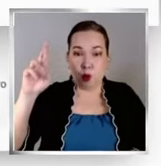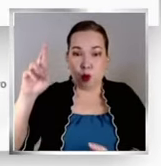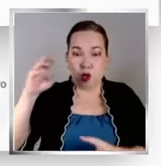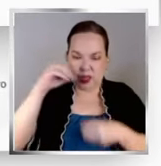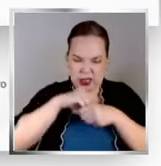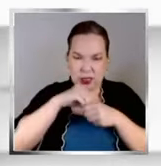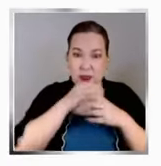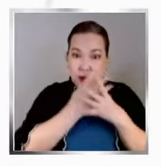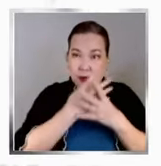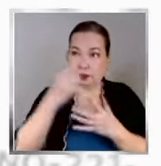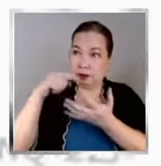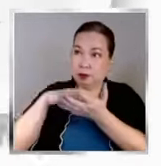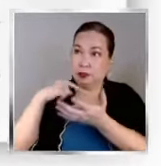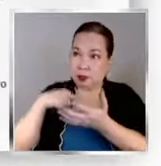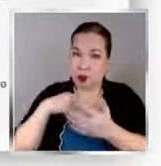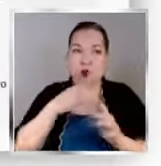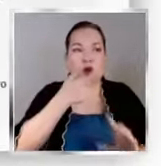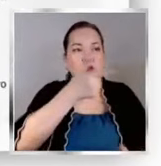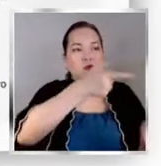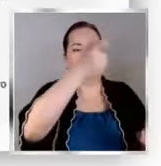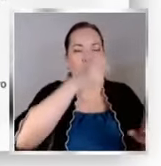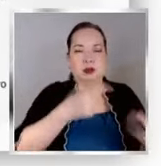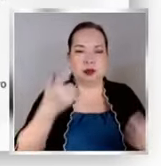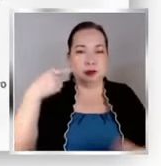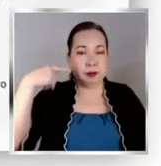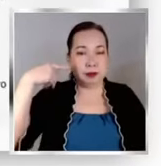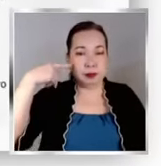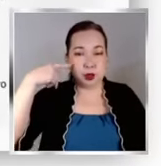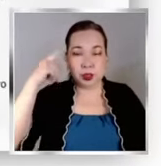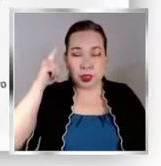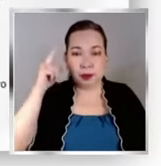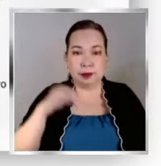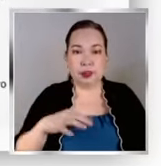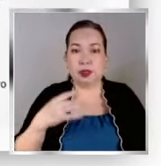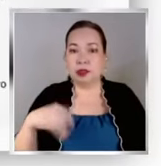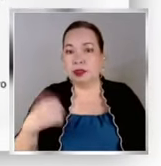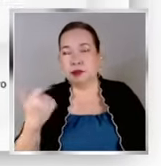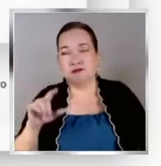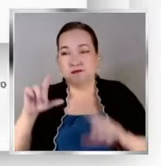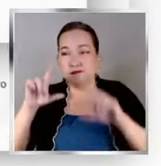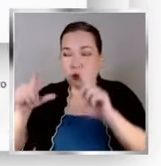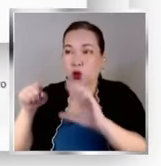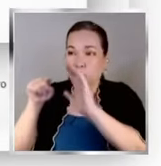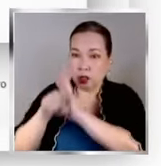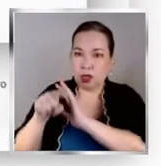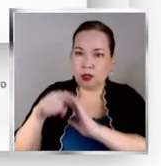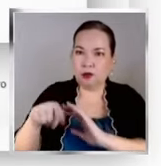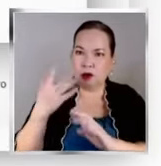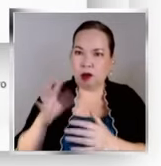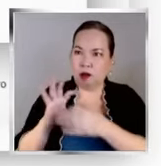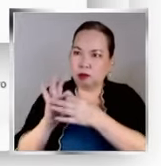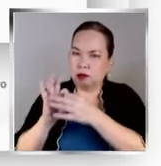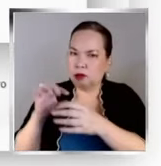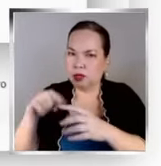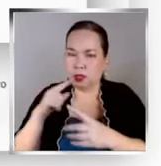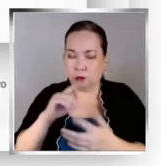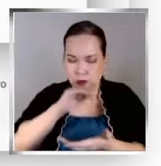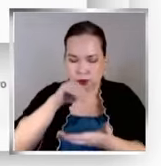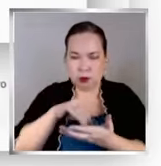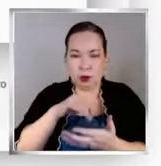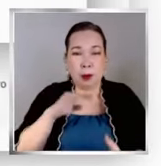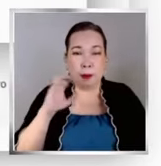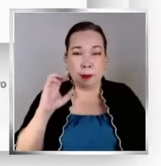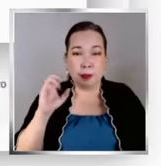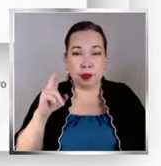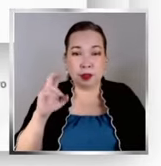ang broadcaster. Murder for indispensable cooperation naman ay ikakaso sa isa pang middleman na si Christopher Bakoto at apat